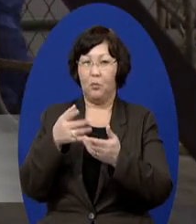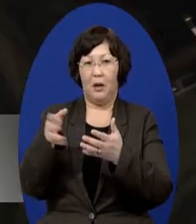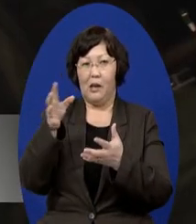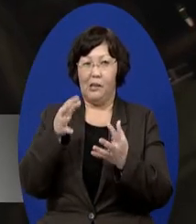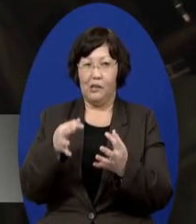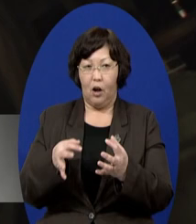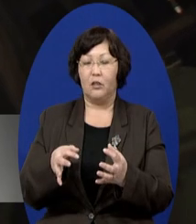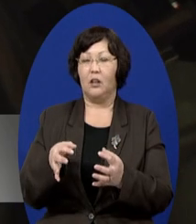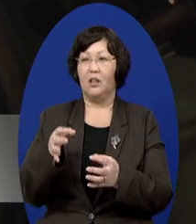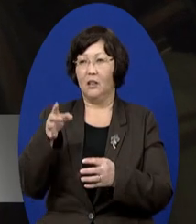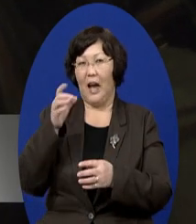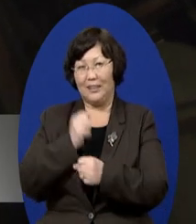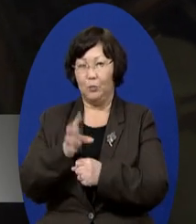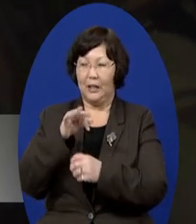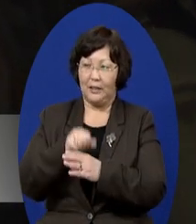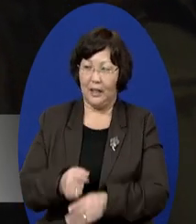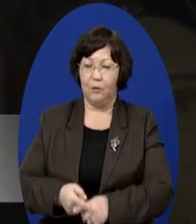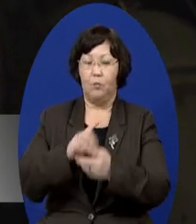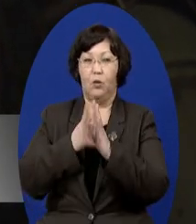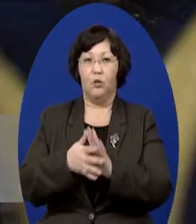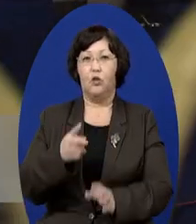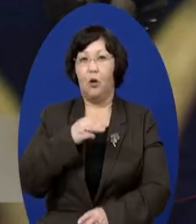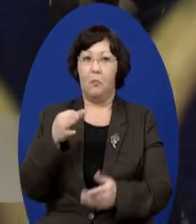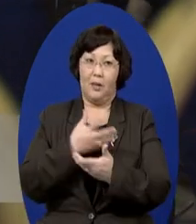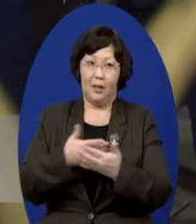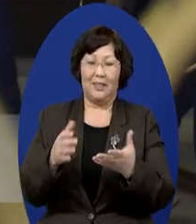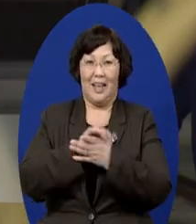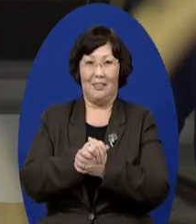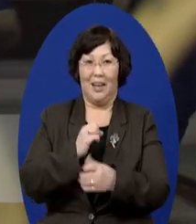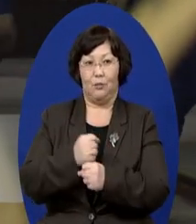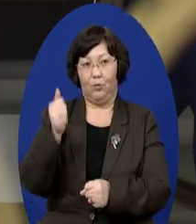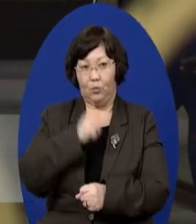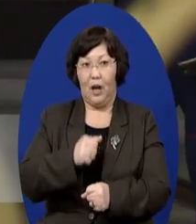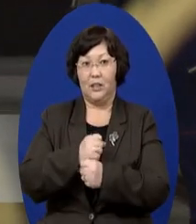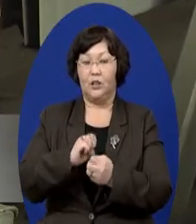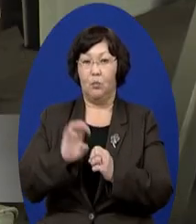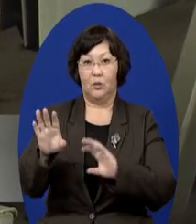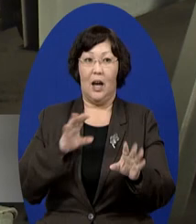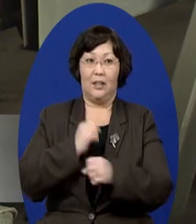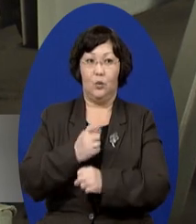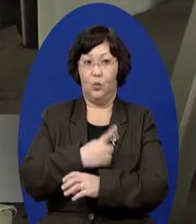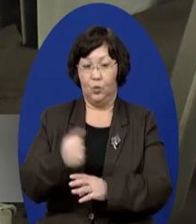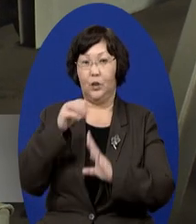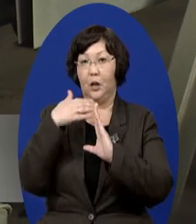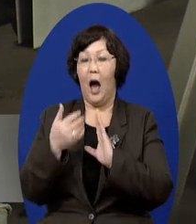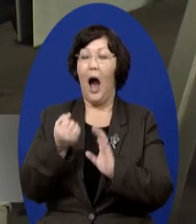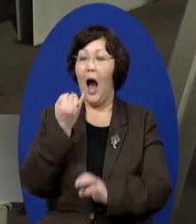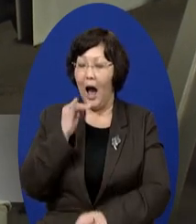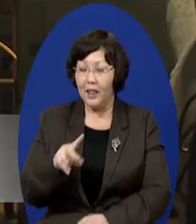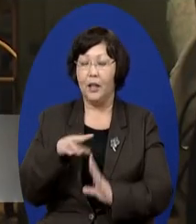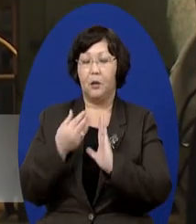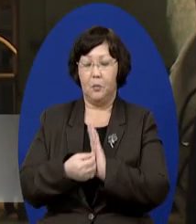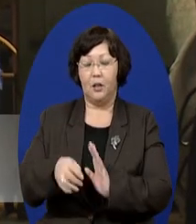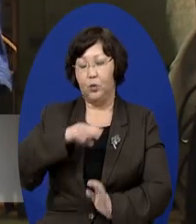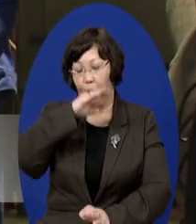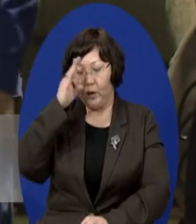нэмэгдэж байна. Гэсэн ч тоногт хөөрөмжийн найдвартай ажиллагааг бүрдүүлдэг энэ залуусын ажлын үр дүнд айл бүхэн гэрэлтэй халуун дулаан